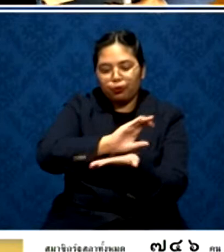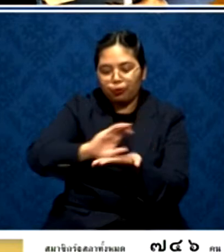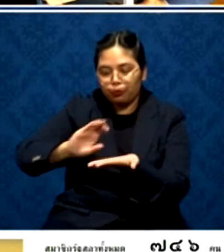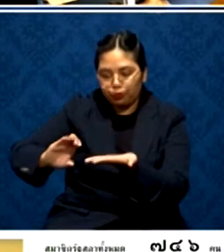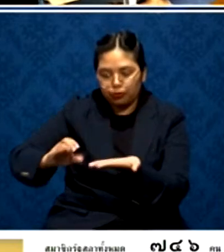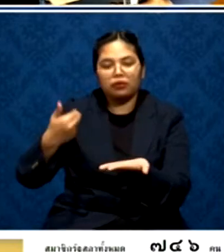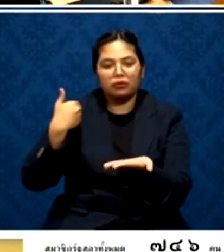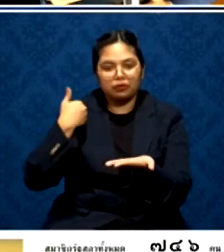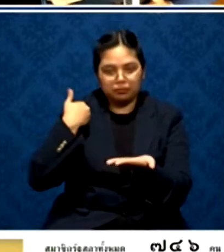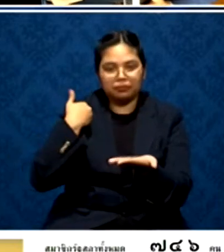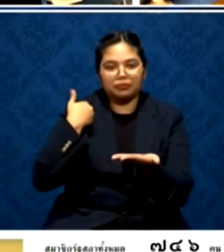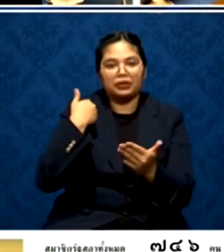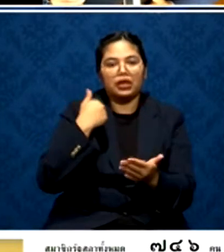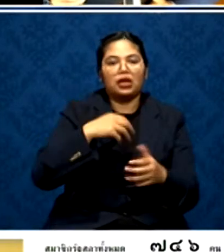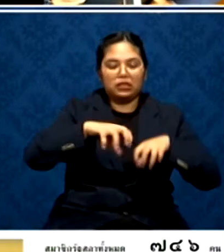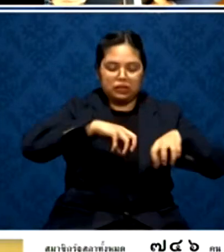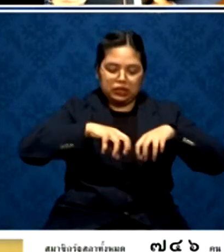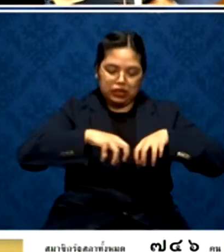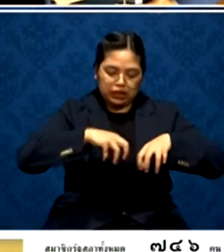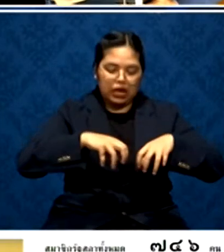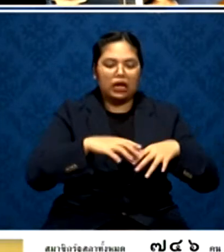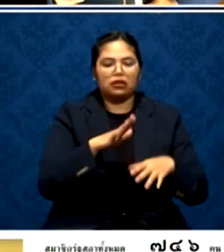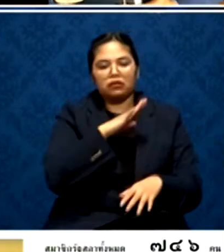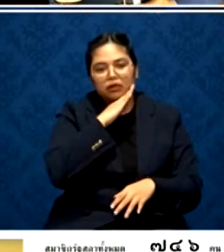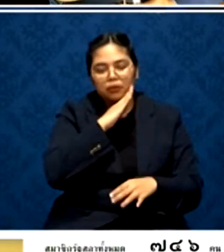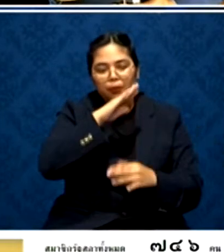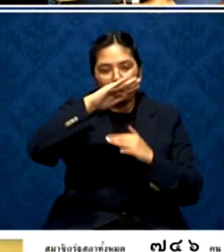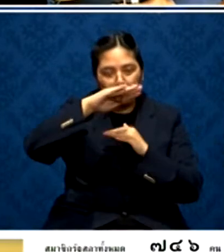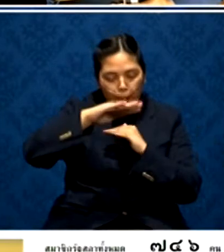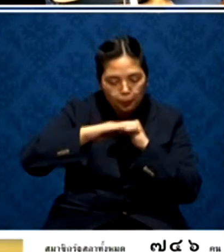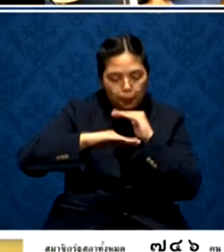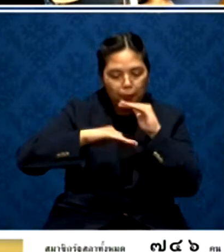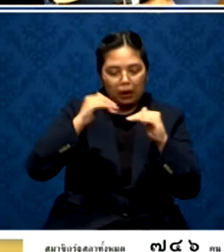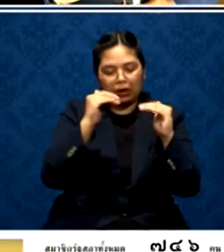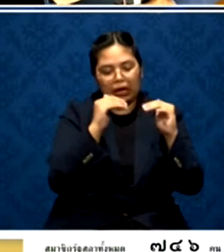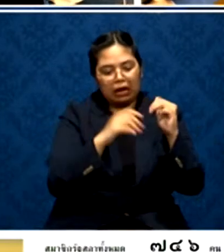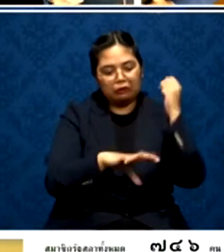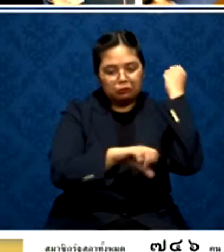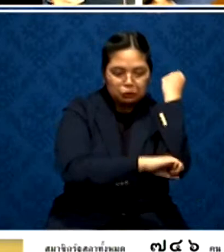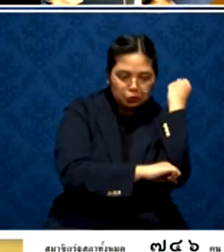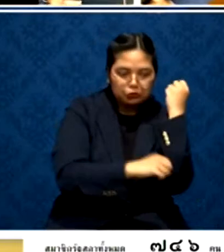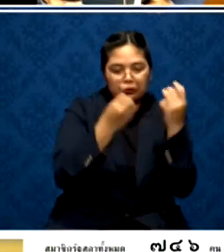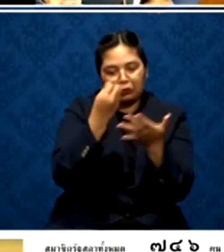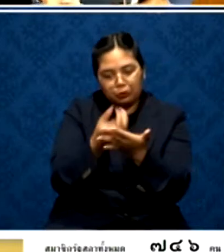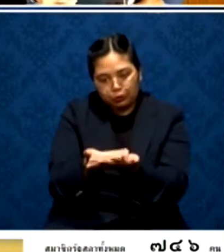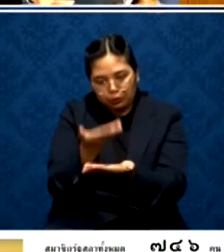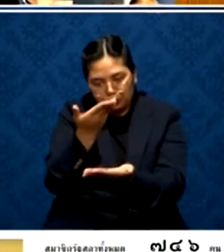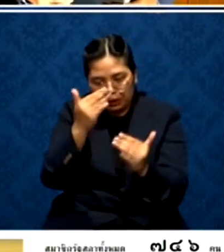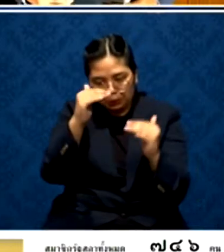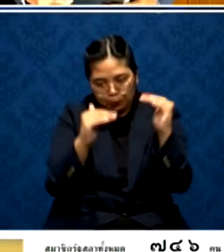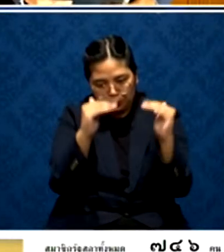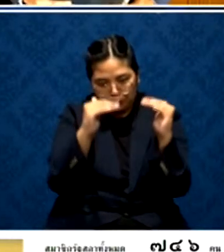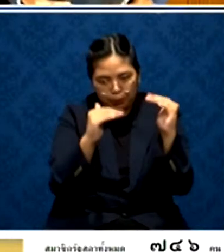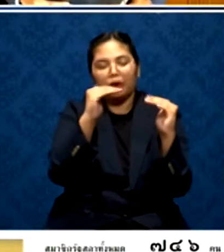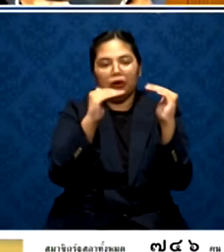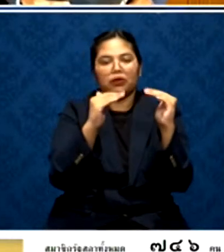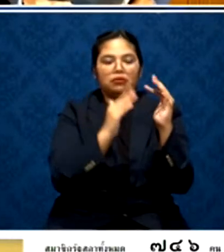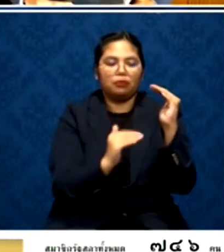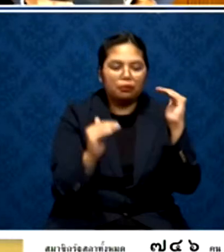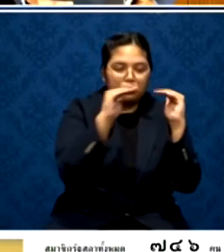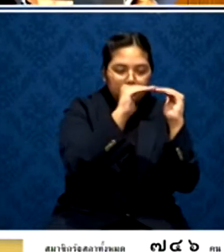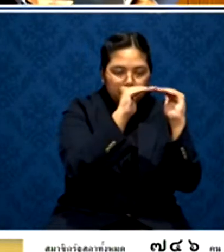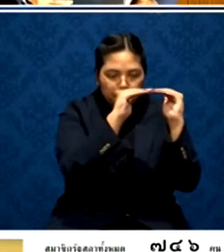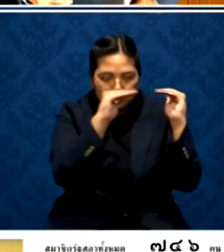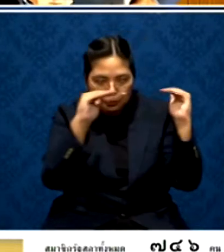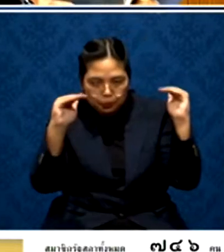ายทั้งในด้านการเจริญเติบโตการลดความเหลื่อมล้ำและการรักษาเสถียรภาพ